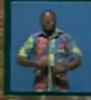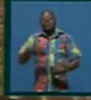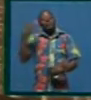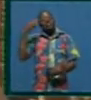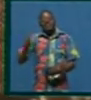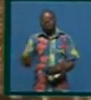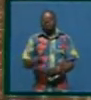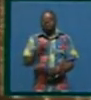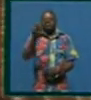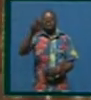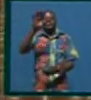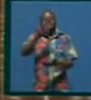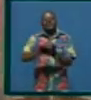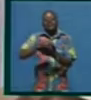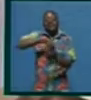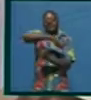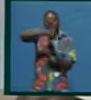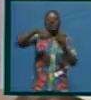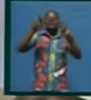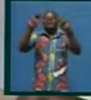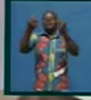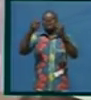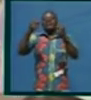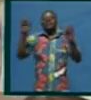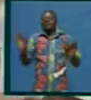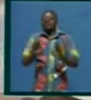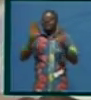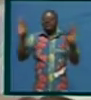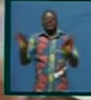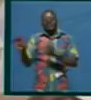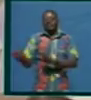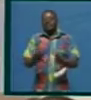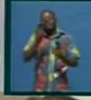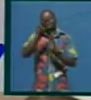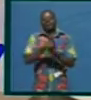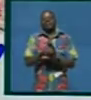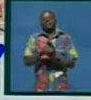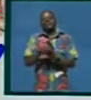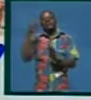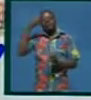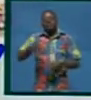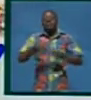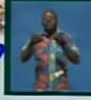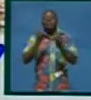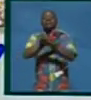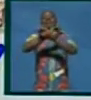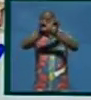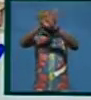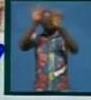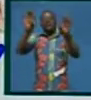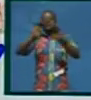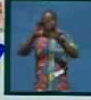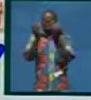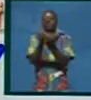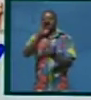immigration, c'est autour de ce thème que sera célébré l'événement. Et pour donner plus de visibilité, le comité